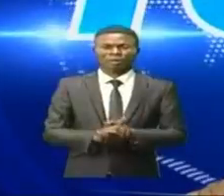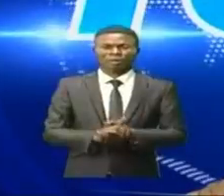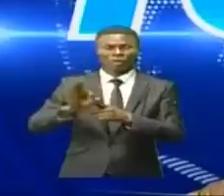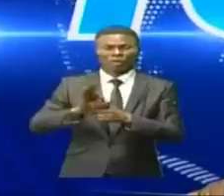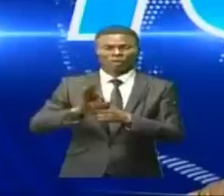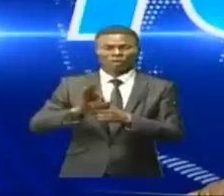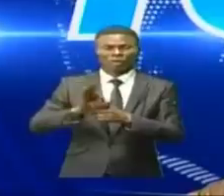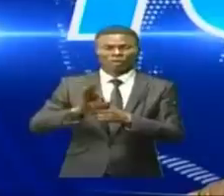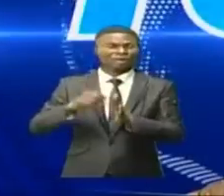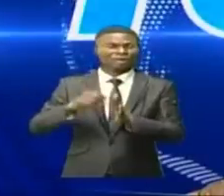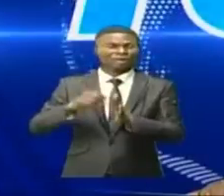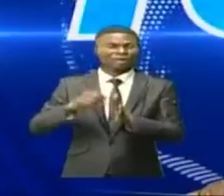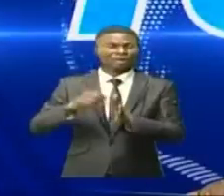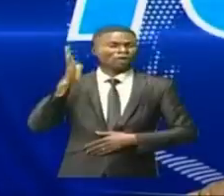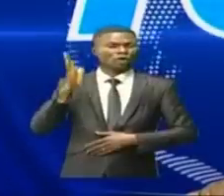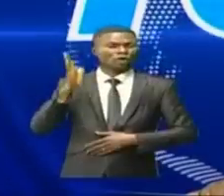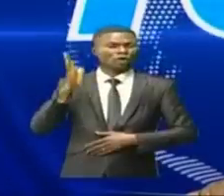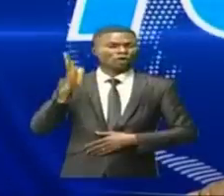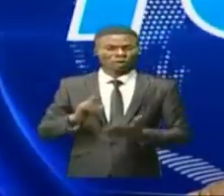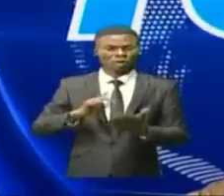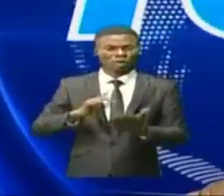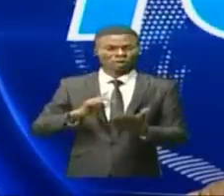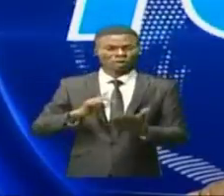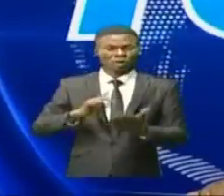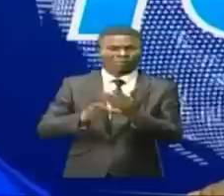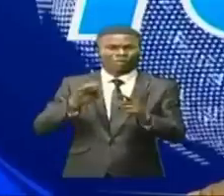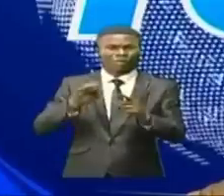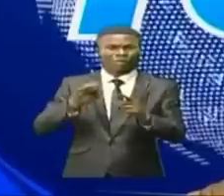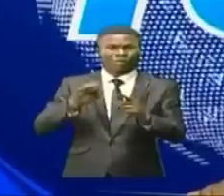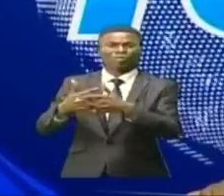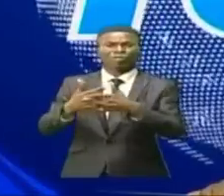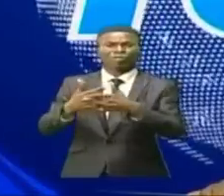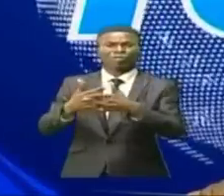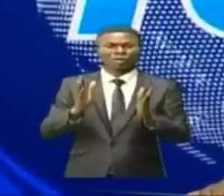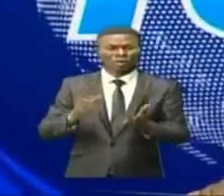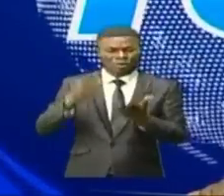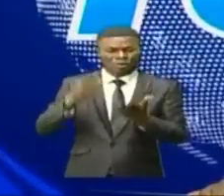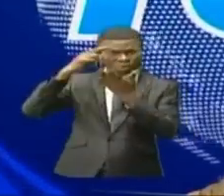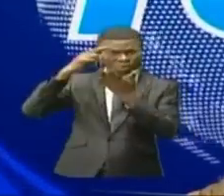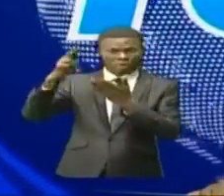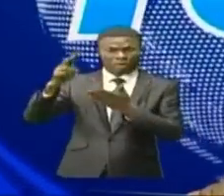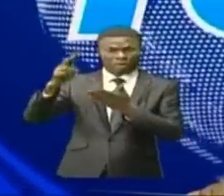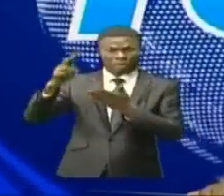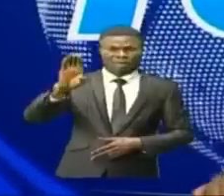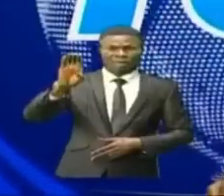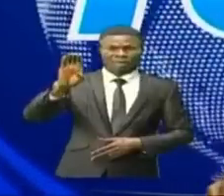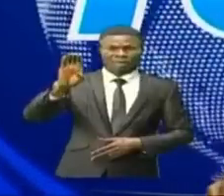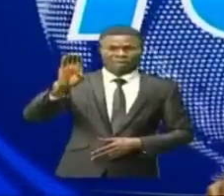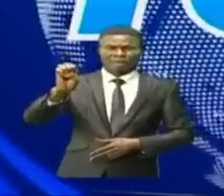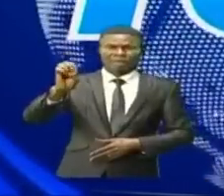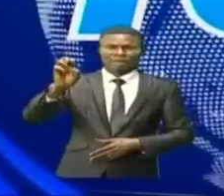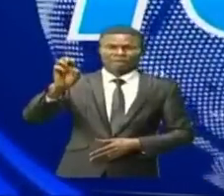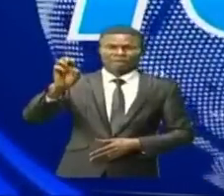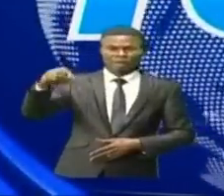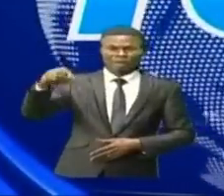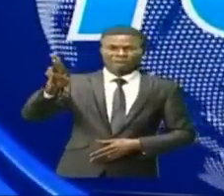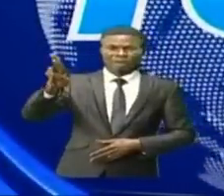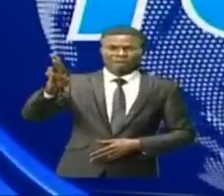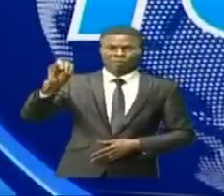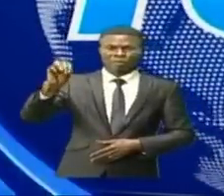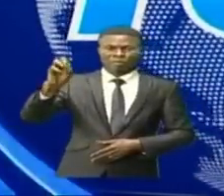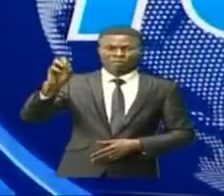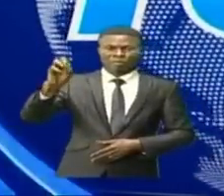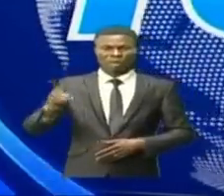de management avec un programme américain, l'université du CEPROMAD a signé un protocole d'accord avec l'université